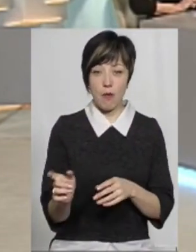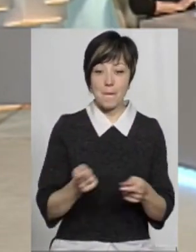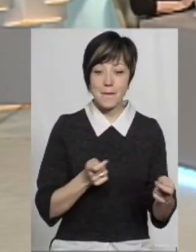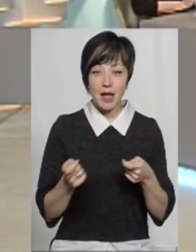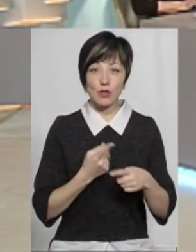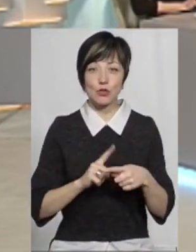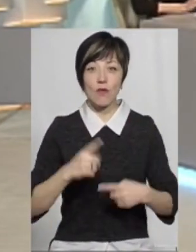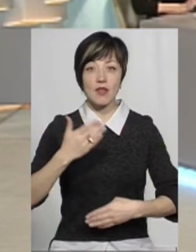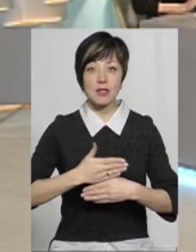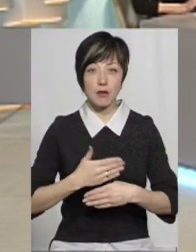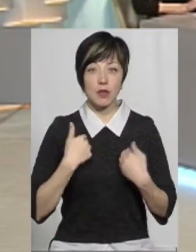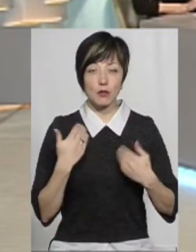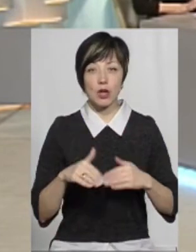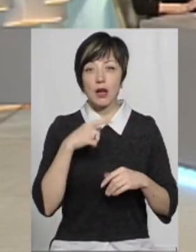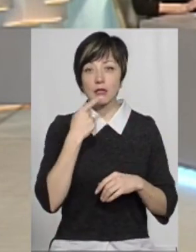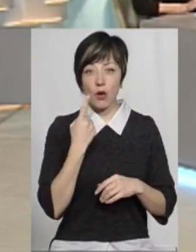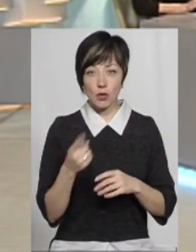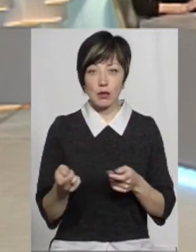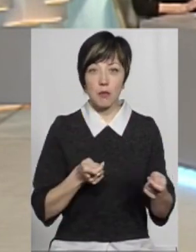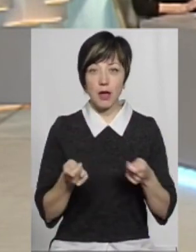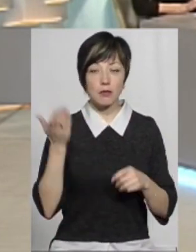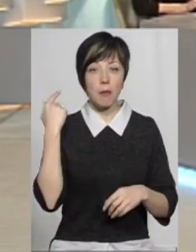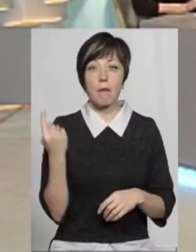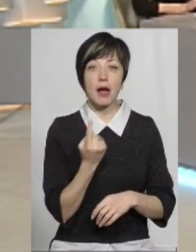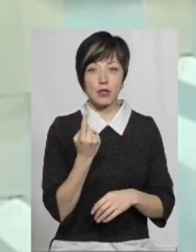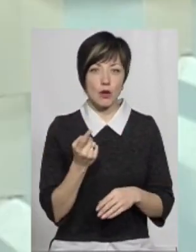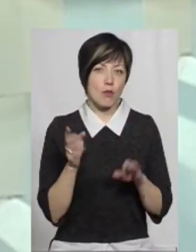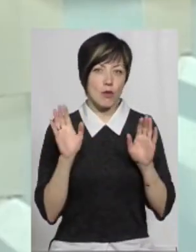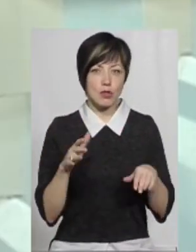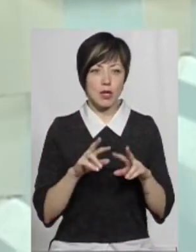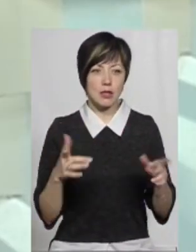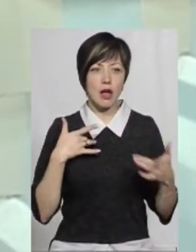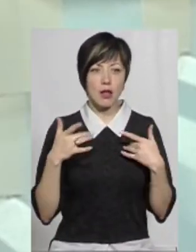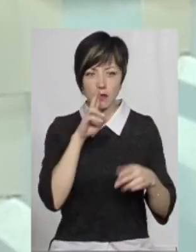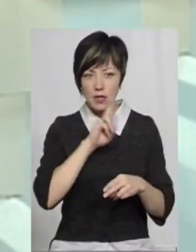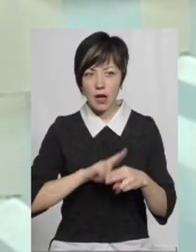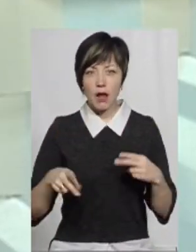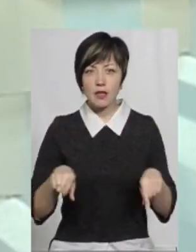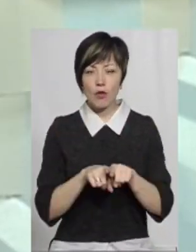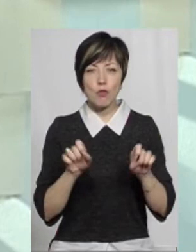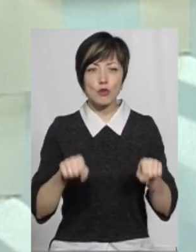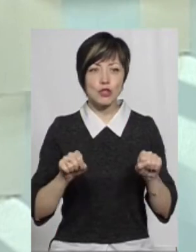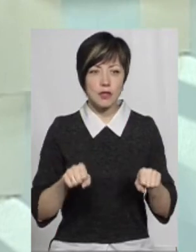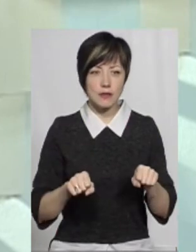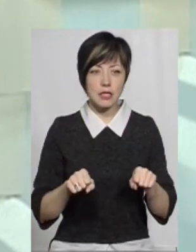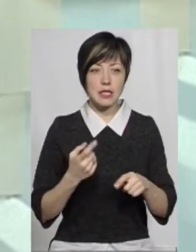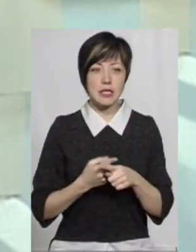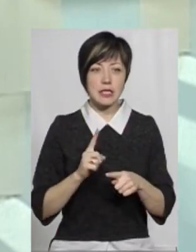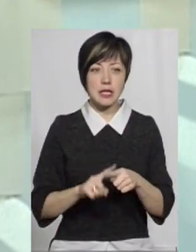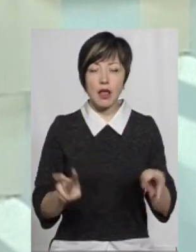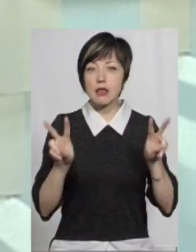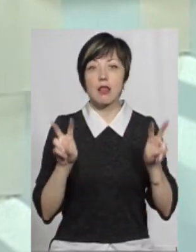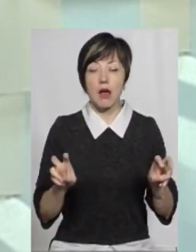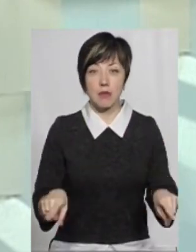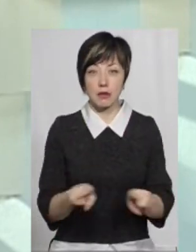менеджменті, та цю виставу, мені вже казав один менеджер по тій першій виставі, каже, боже, як театр втратив таку можливість? По-перше, це